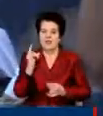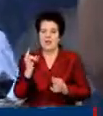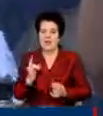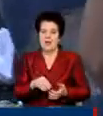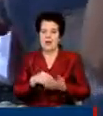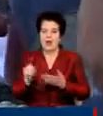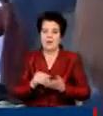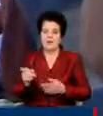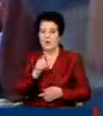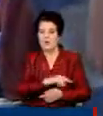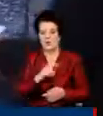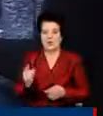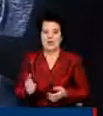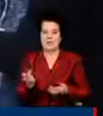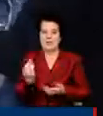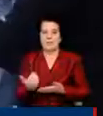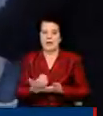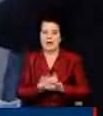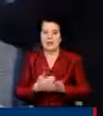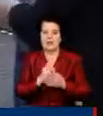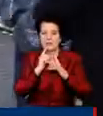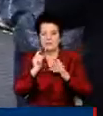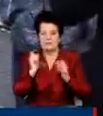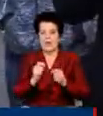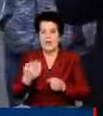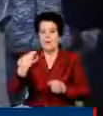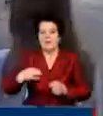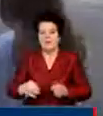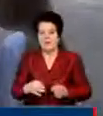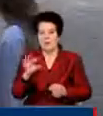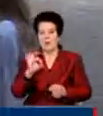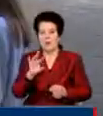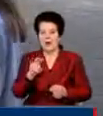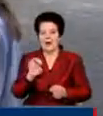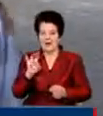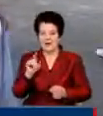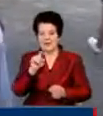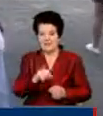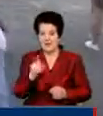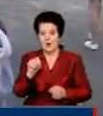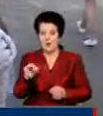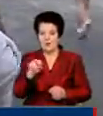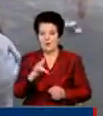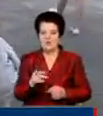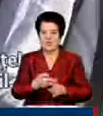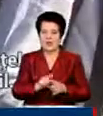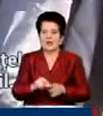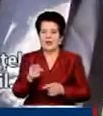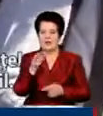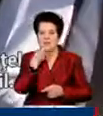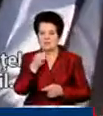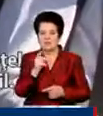Au cumpărat unii de la alții, iar banii adunații vor trimite fiului renumitului olar de la Hoginești, care a fost diagnosticat cu